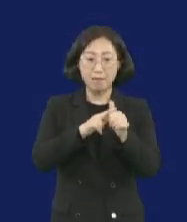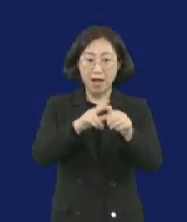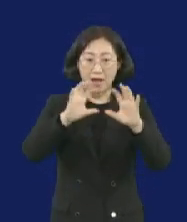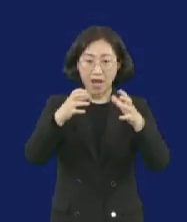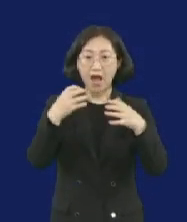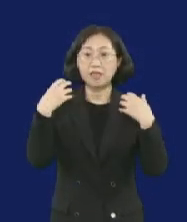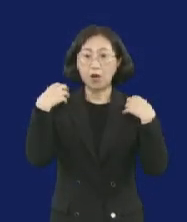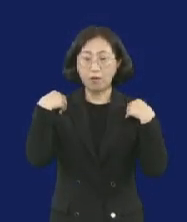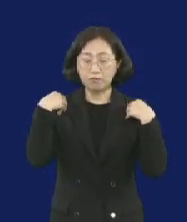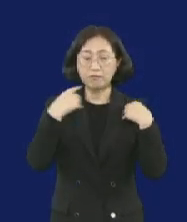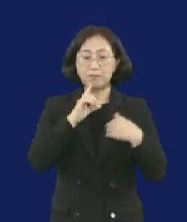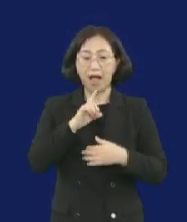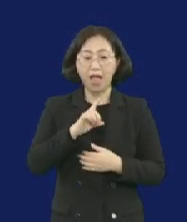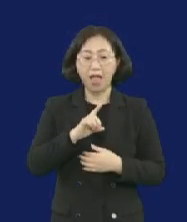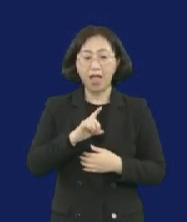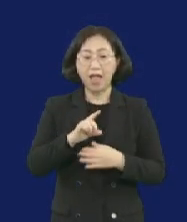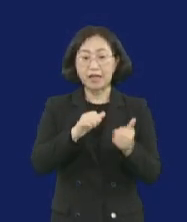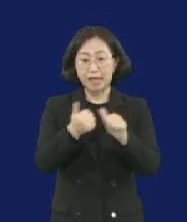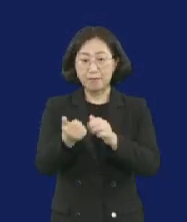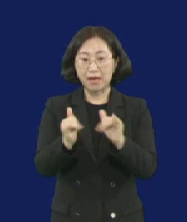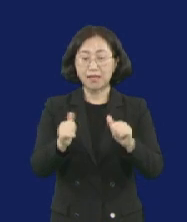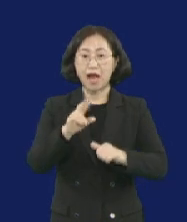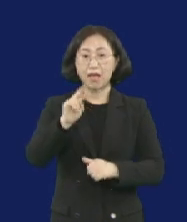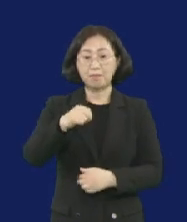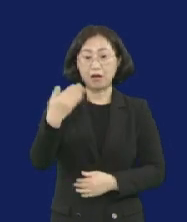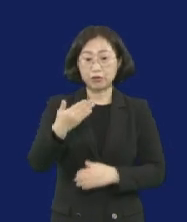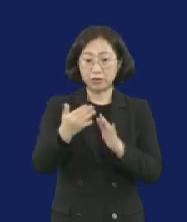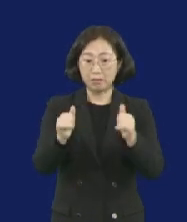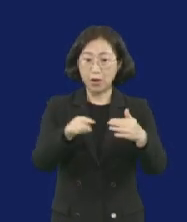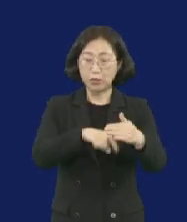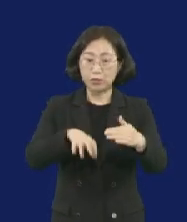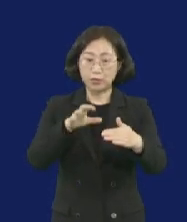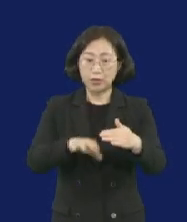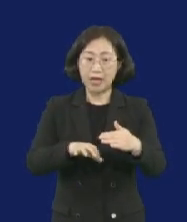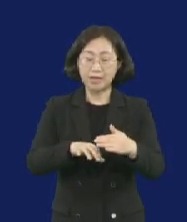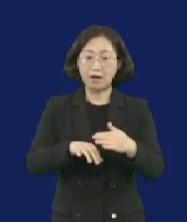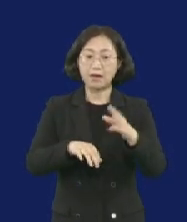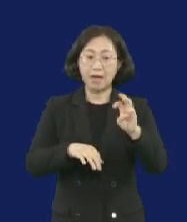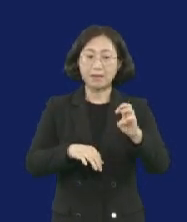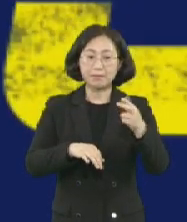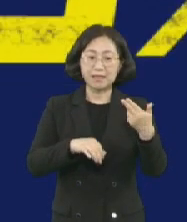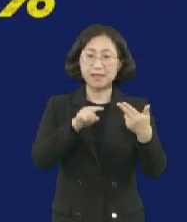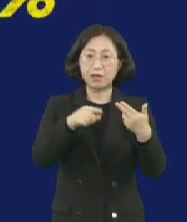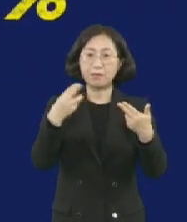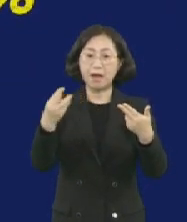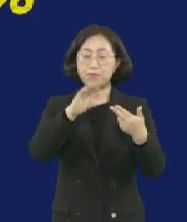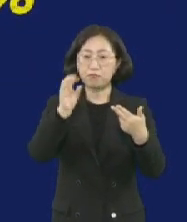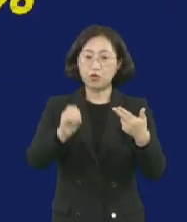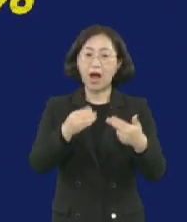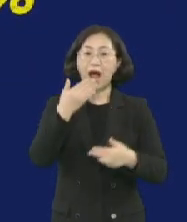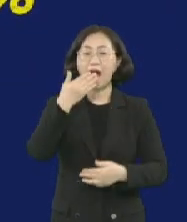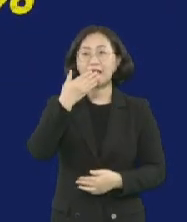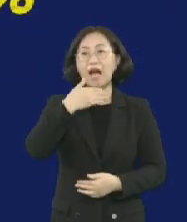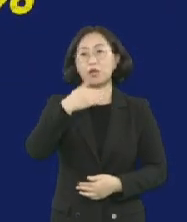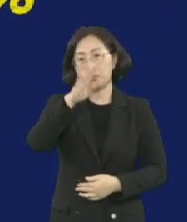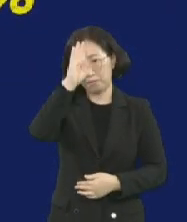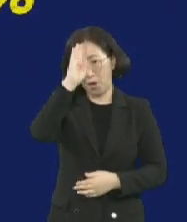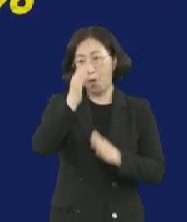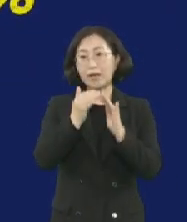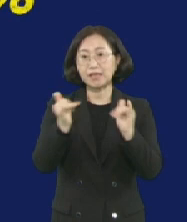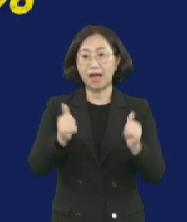말레이시아 보건부는 자국의 코로나 사망자 2만 9천여 명 가운데 37.3%가 당뇨병